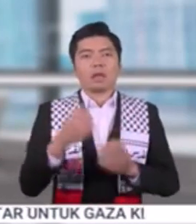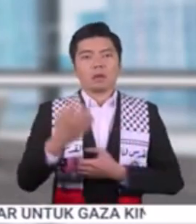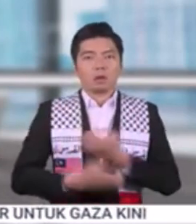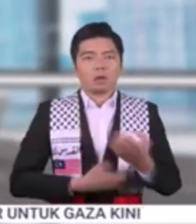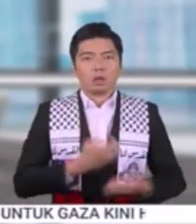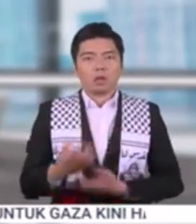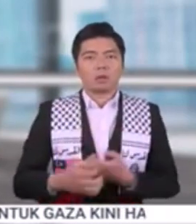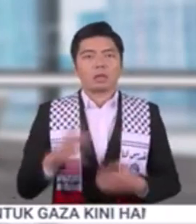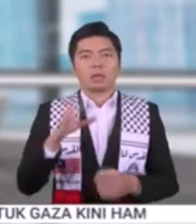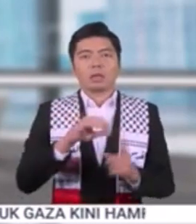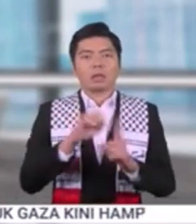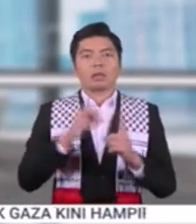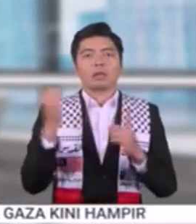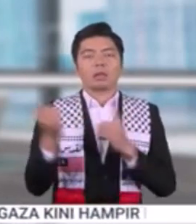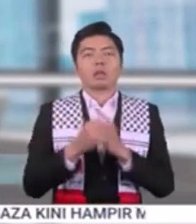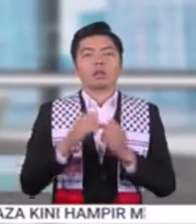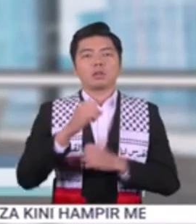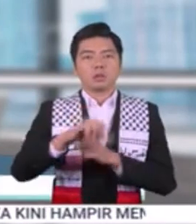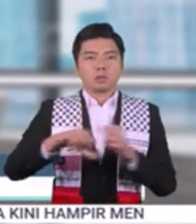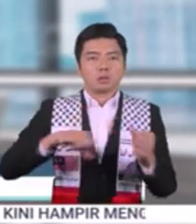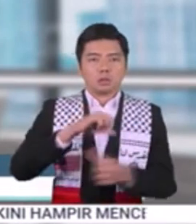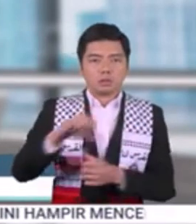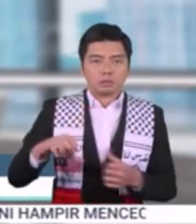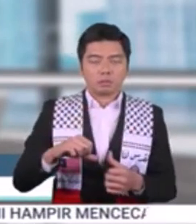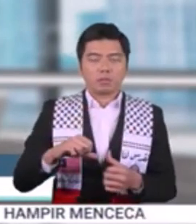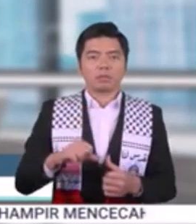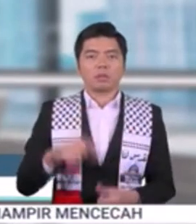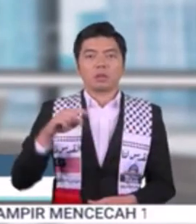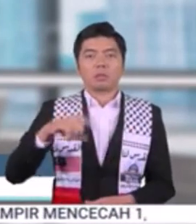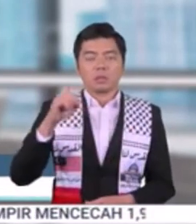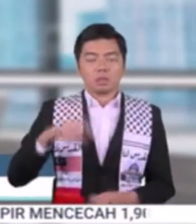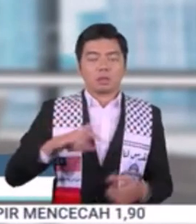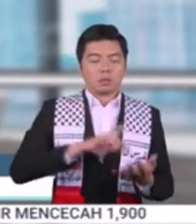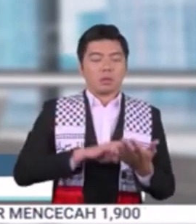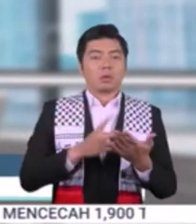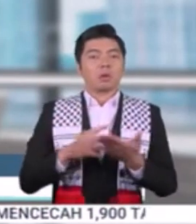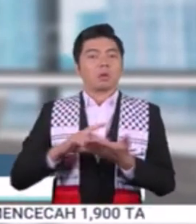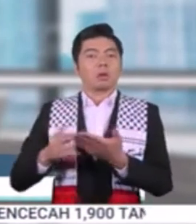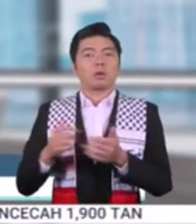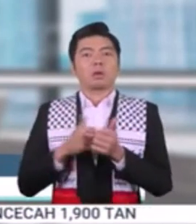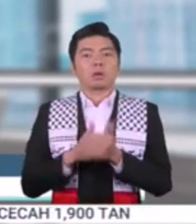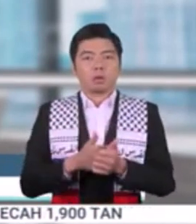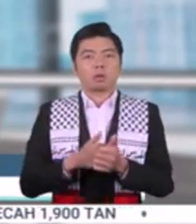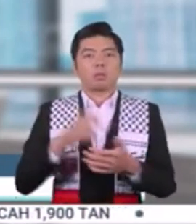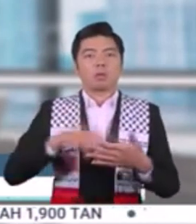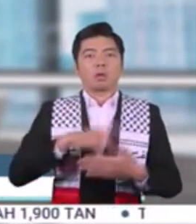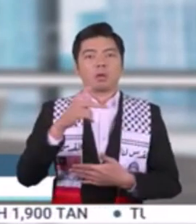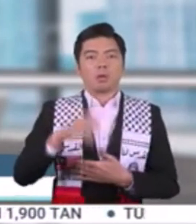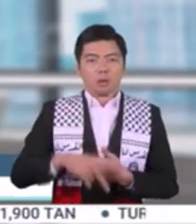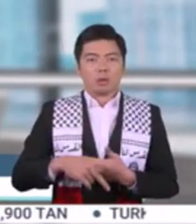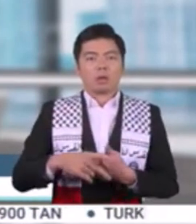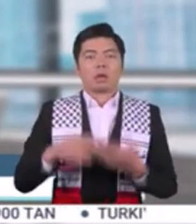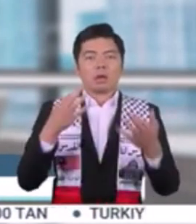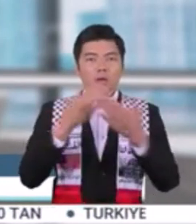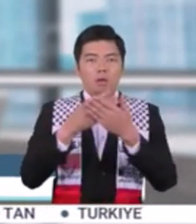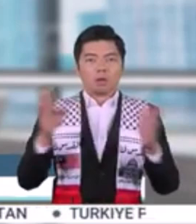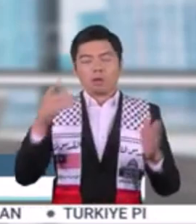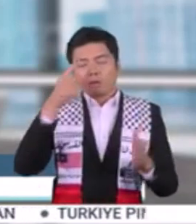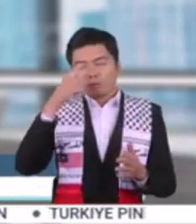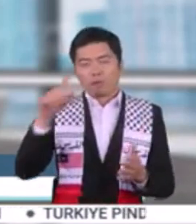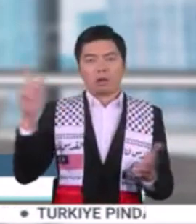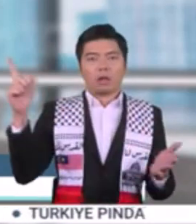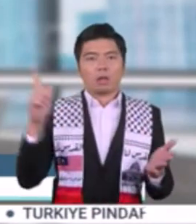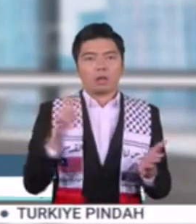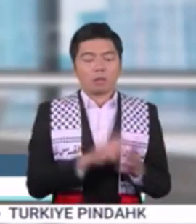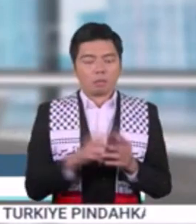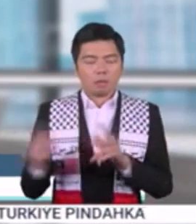dan sosial di wilayah tersebut. Justru usaha itu perlu diterjemah menerusi program publisiti dan penyertaan awam bagi laporan